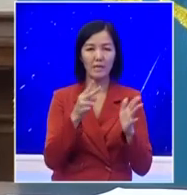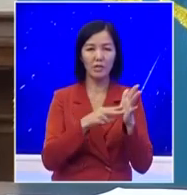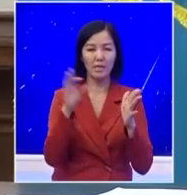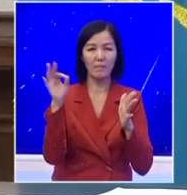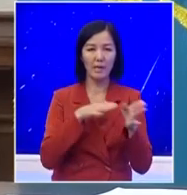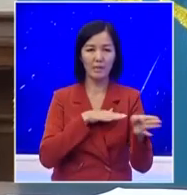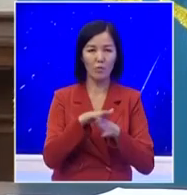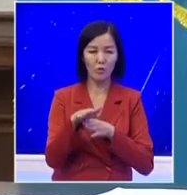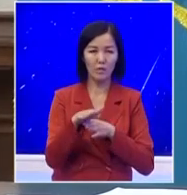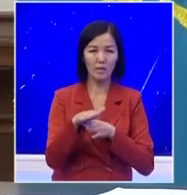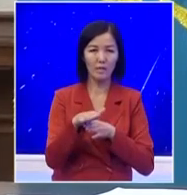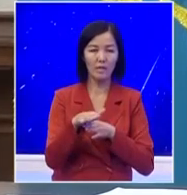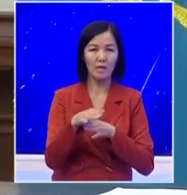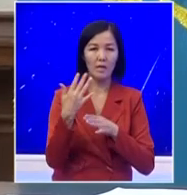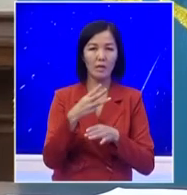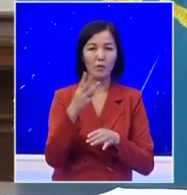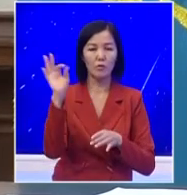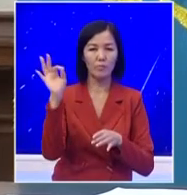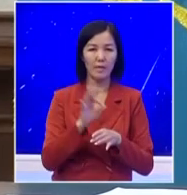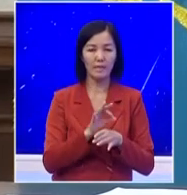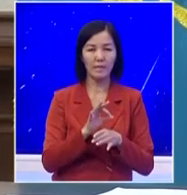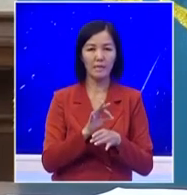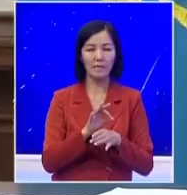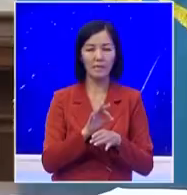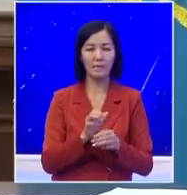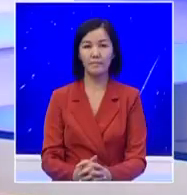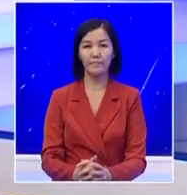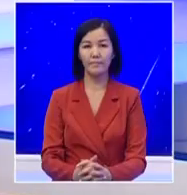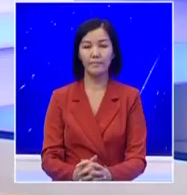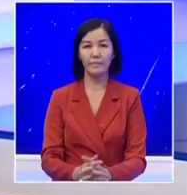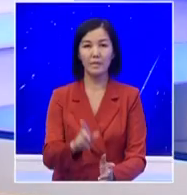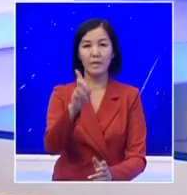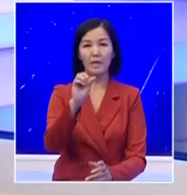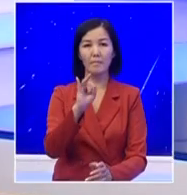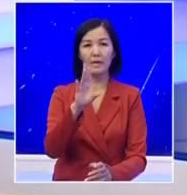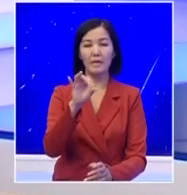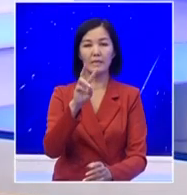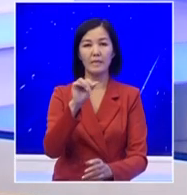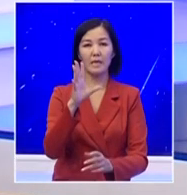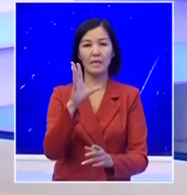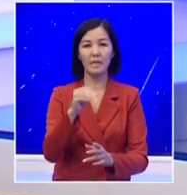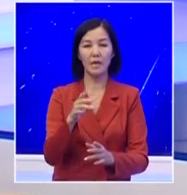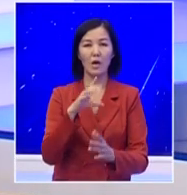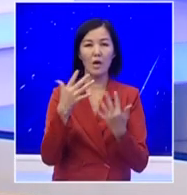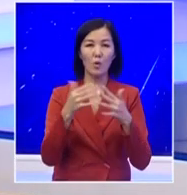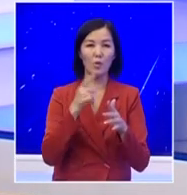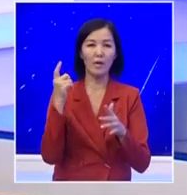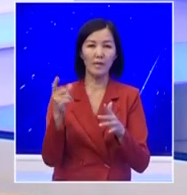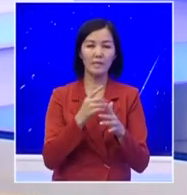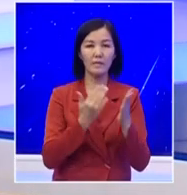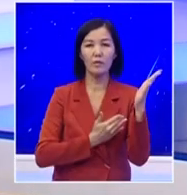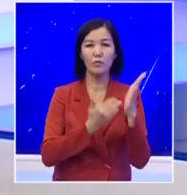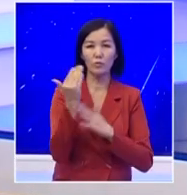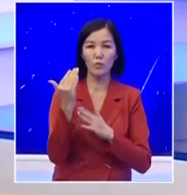101.7%-ға орындалды, 291.4 миллиард теңге түсті. Байсерке агроның бүгінде беделі биек, сапалы